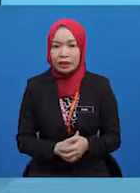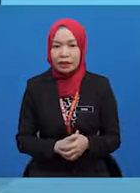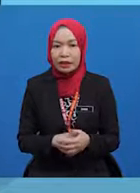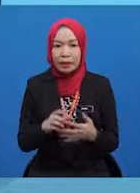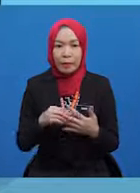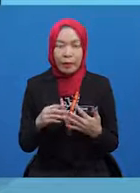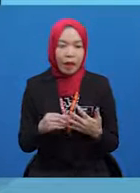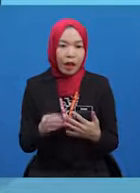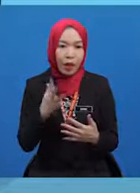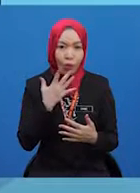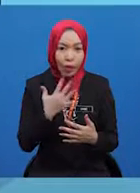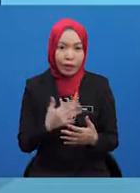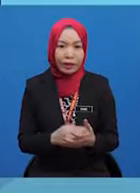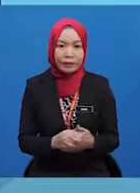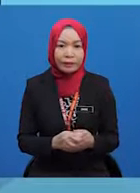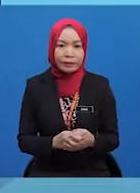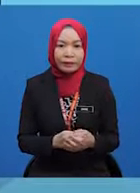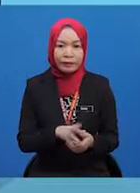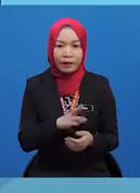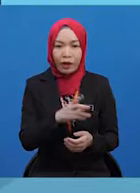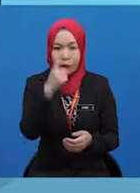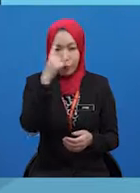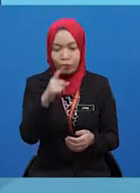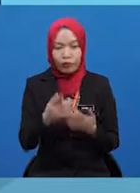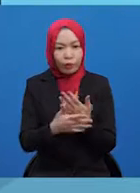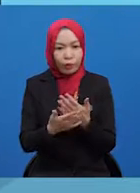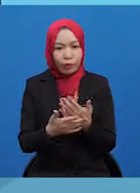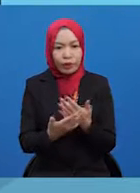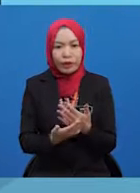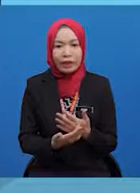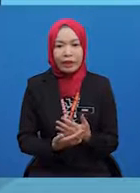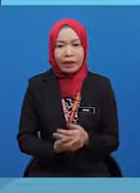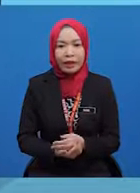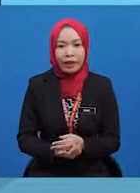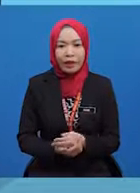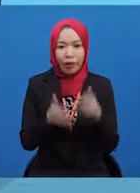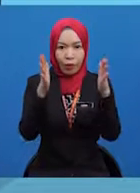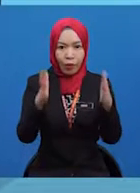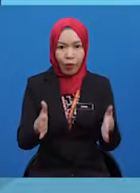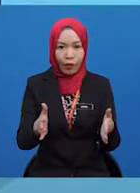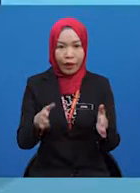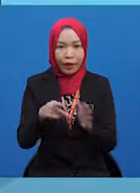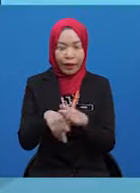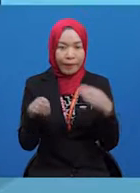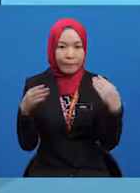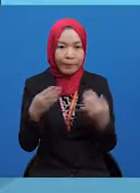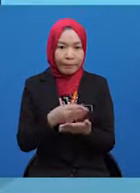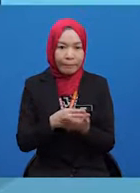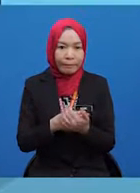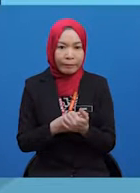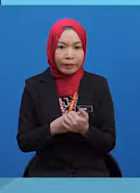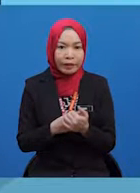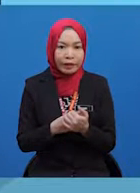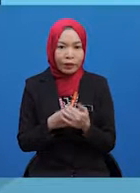Ini adalah untuk memudahkan audiens atau pelanggan mengingati logo sesuatu produk dengan baik.